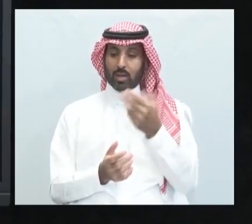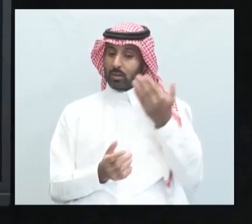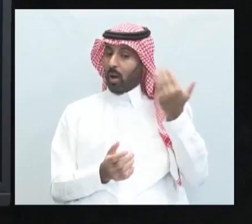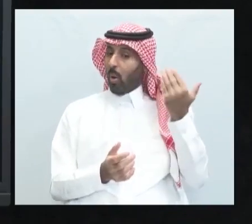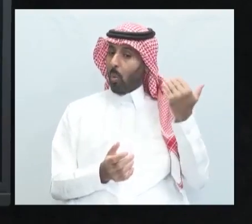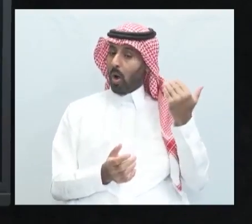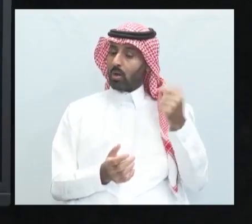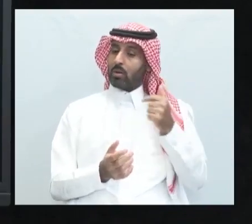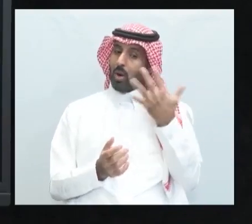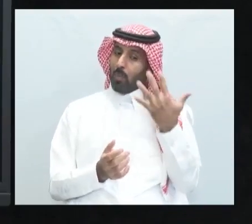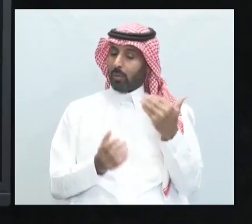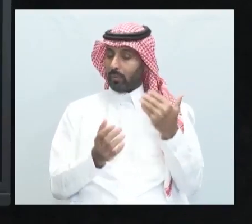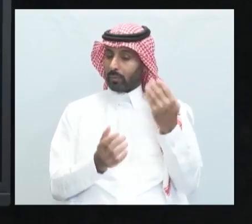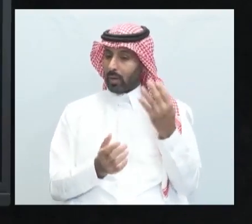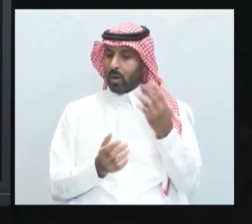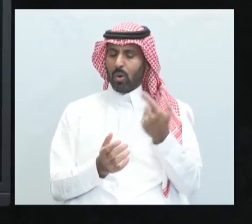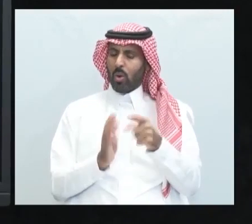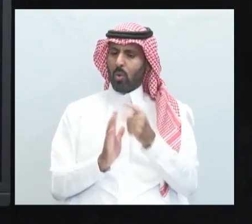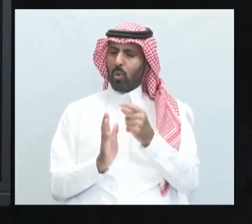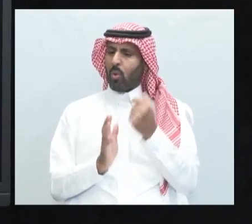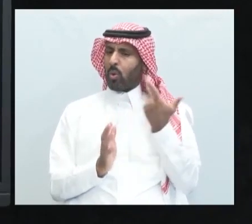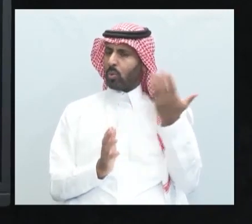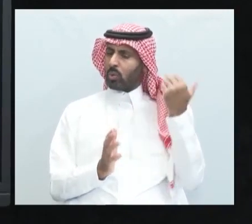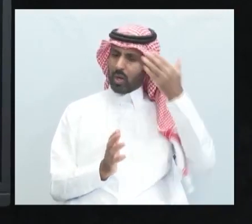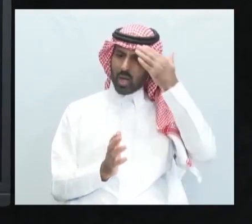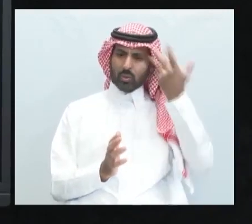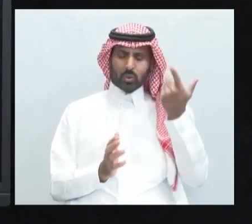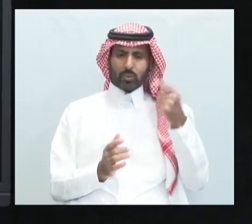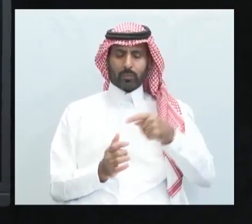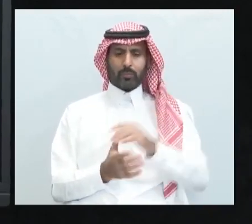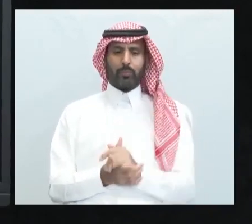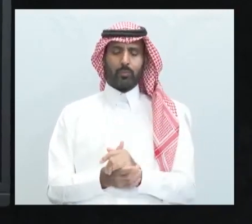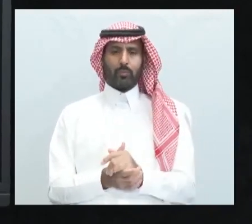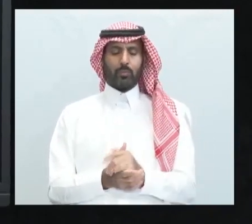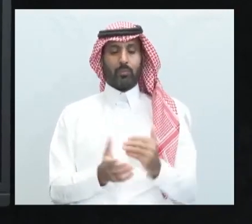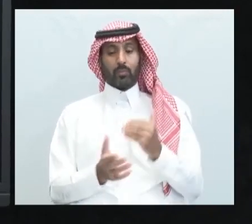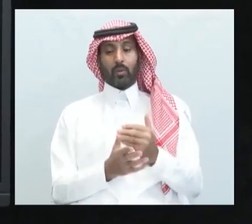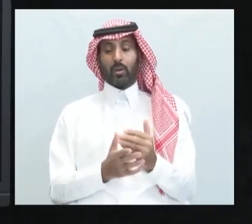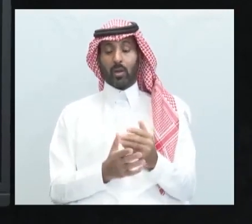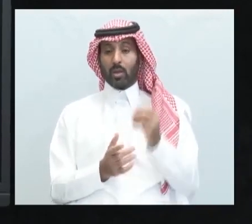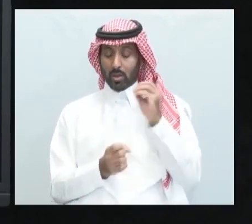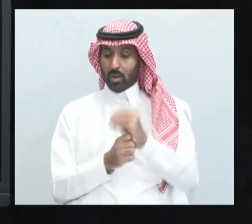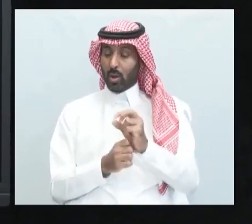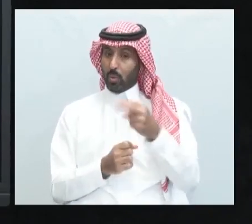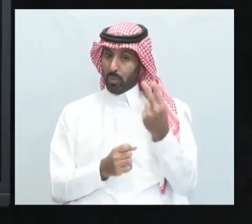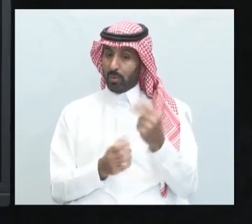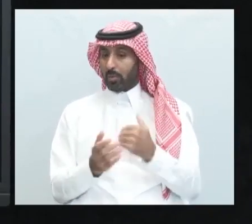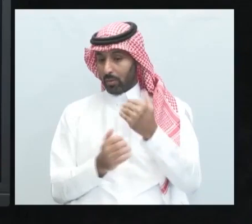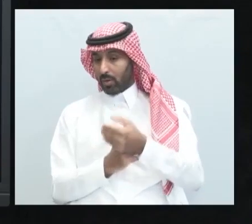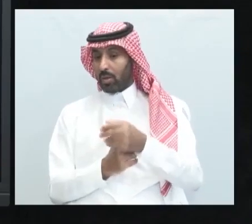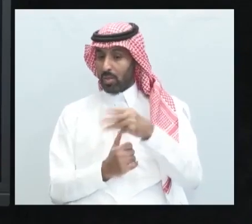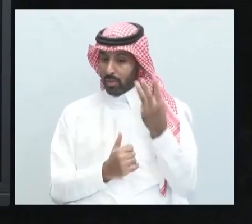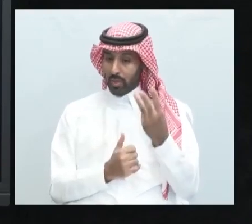العقده السادسه يجب ان تعرف عنوان الهب الراس العقده الاولى وعن طريقها ستدلك الى عنوان الثانيه